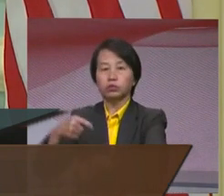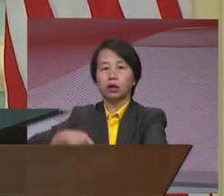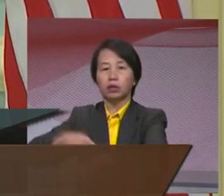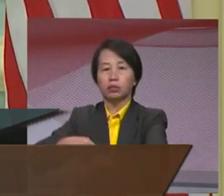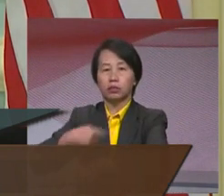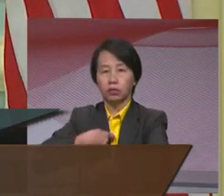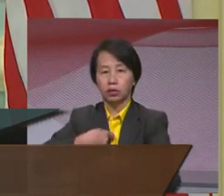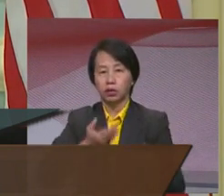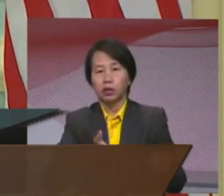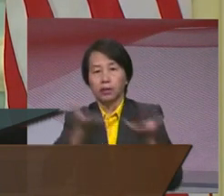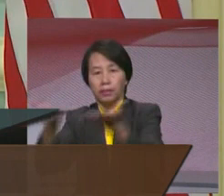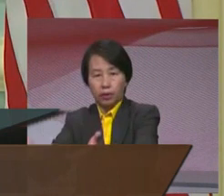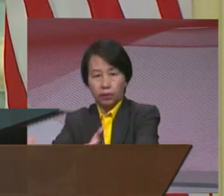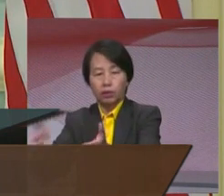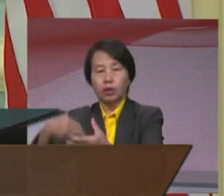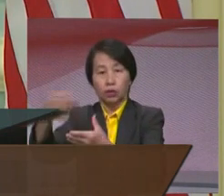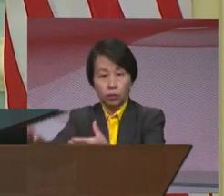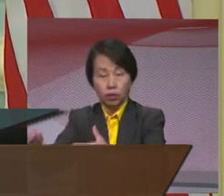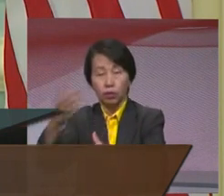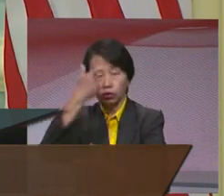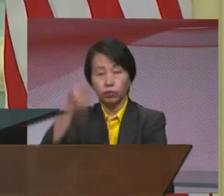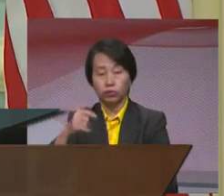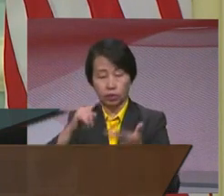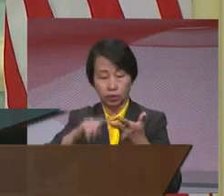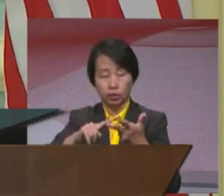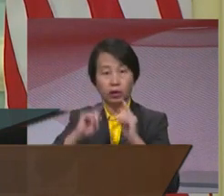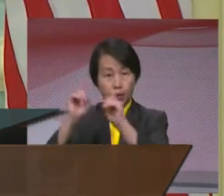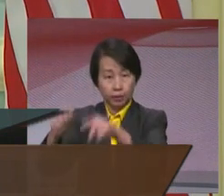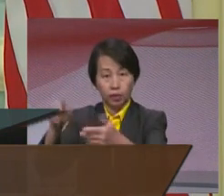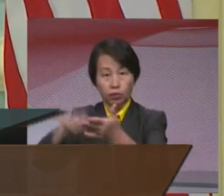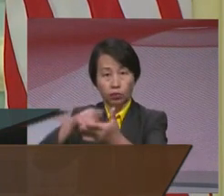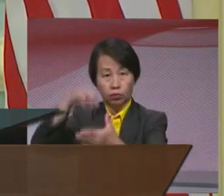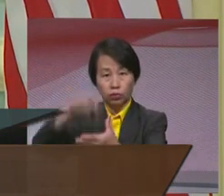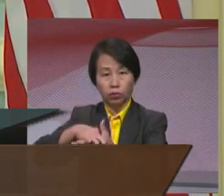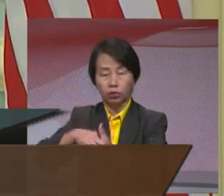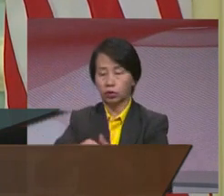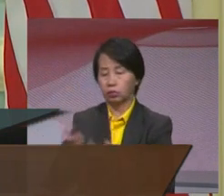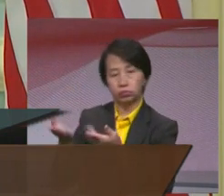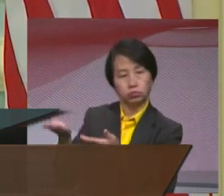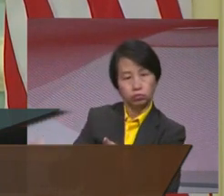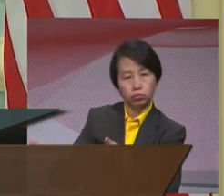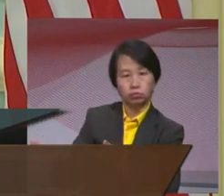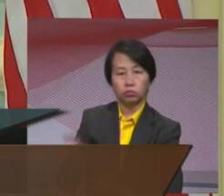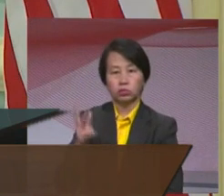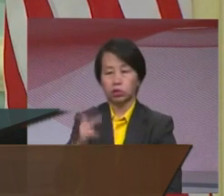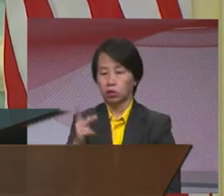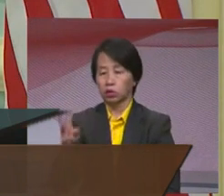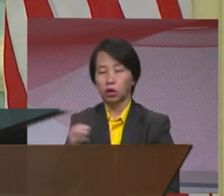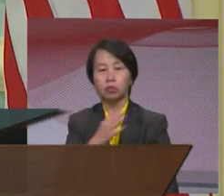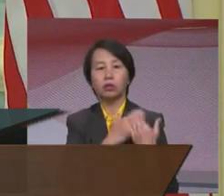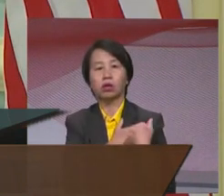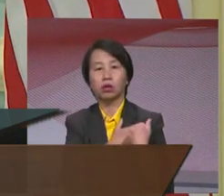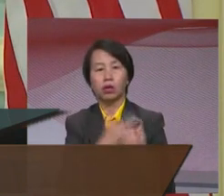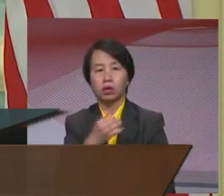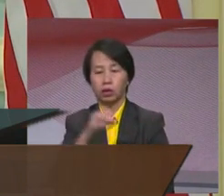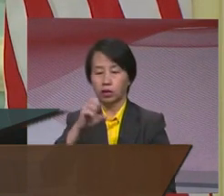mereka dibawa keluar. Kerana untuk mereka pergi mengundi akan diuruskan oleh Kementerian Kesihatan berserta